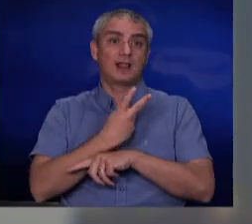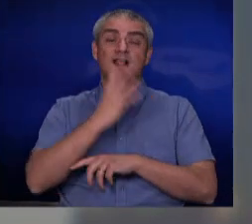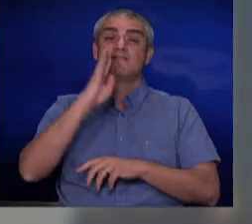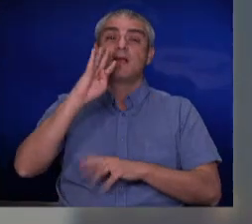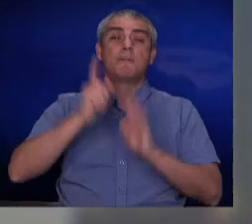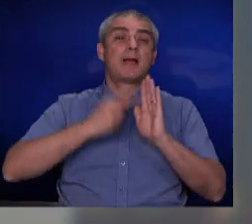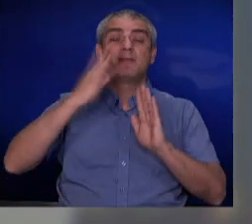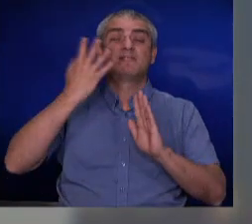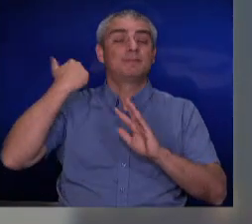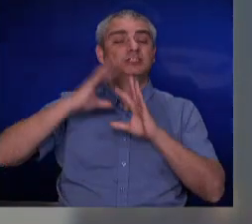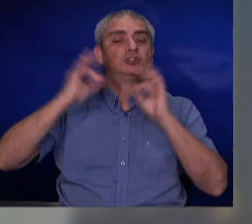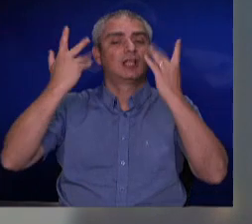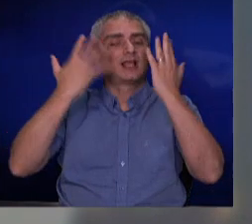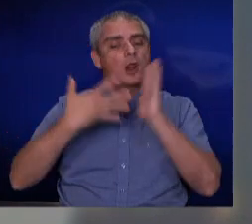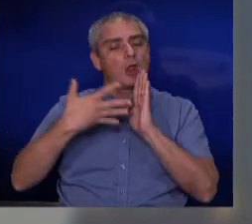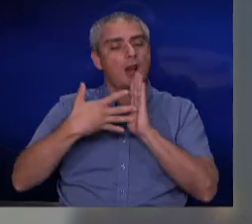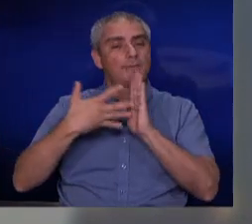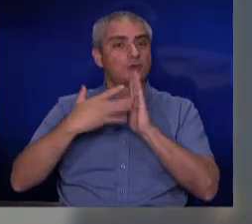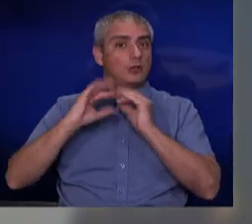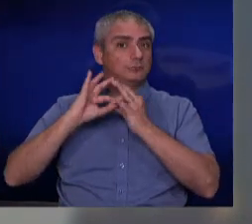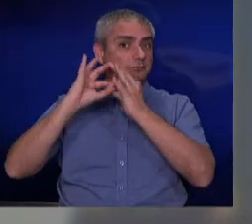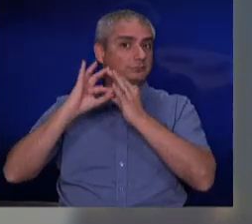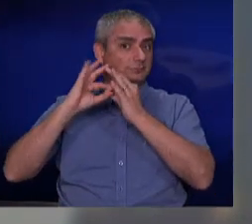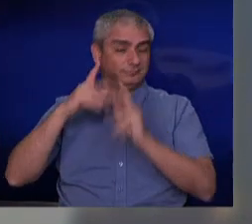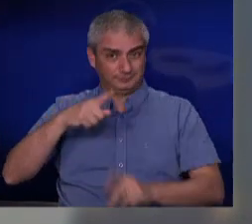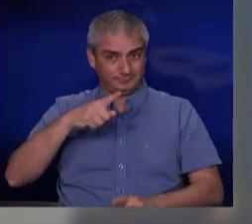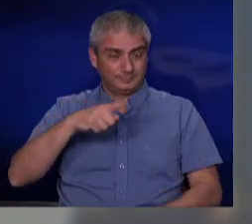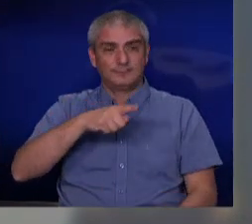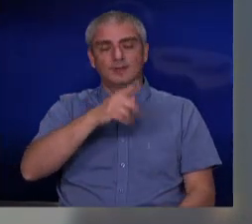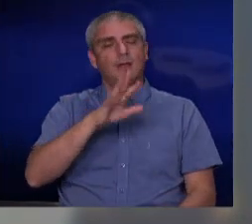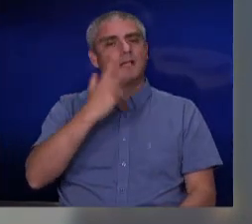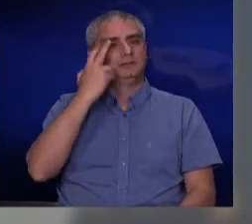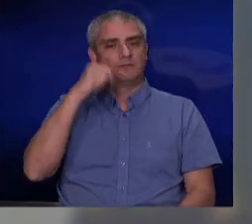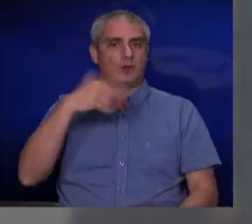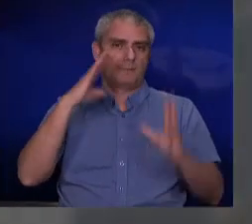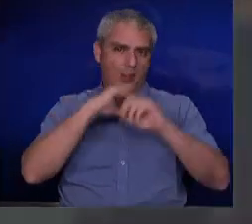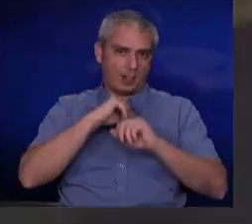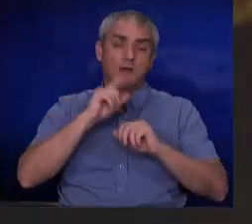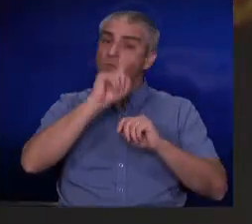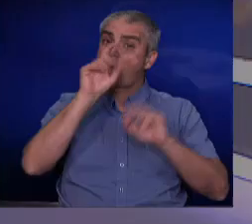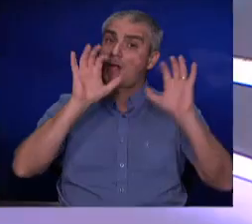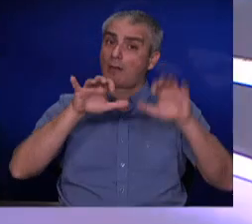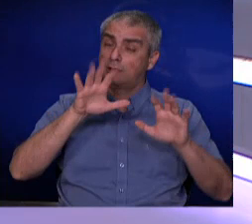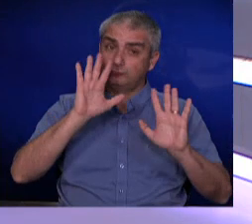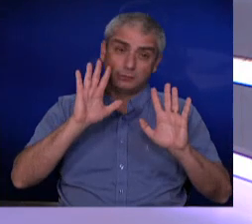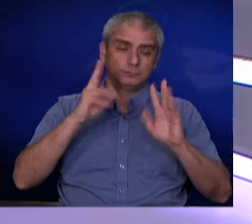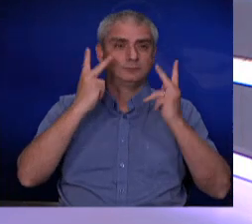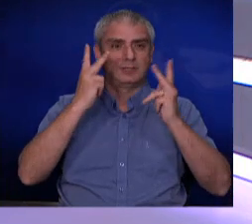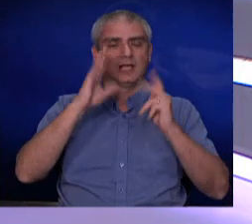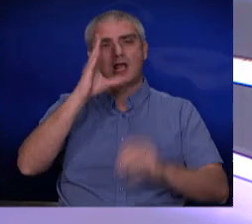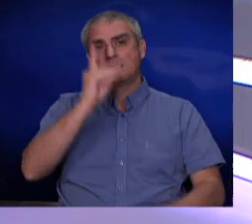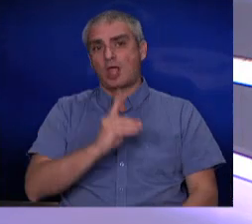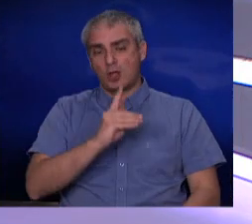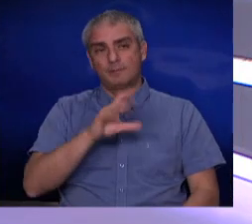החמה ביותר, מאז החלו המדידות. בואו נעבור למה שצפוי לנו הלילה. הלילה יכול לרדת גשם, בעיקר בדרום